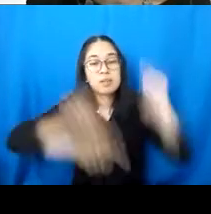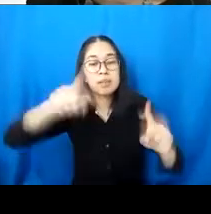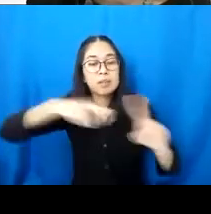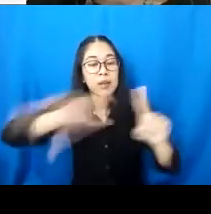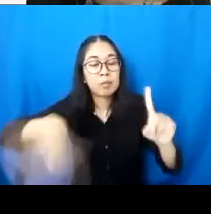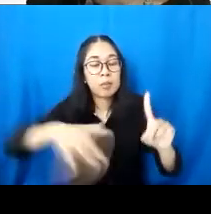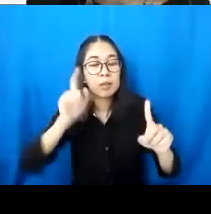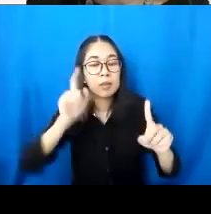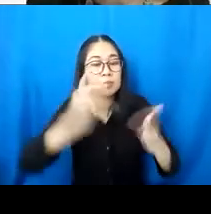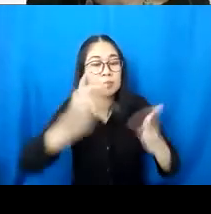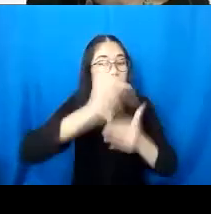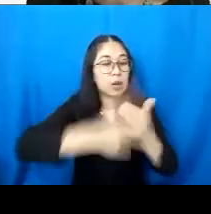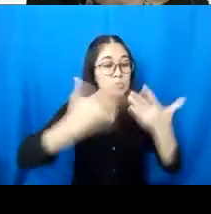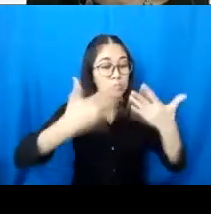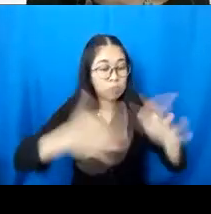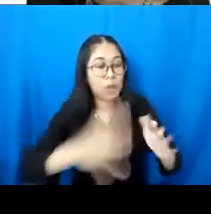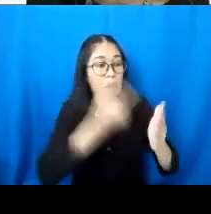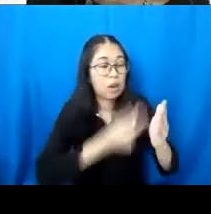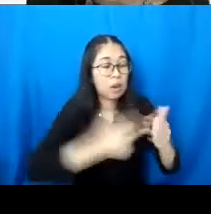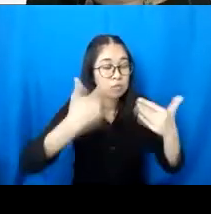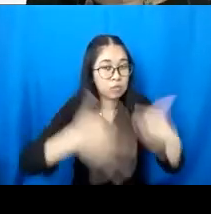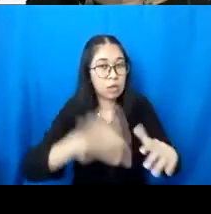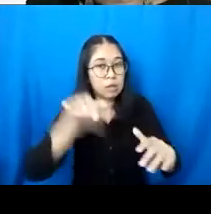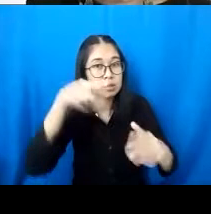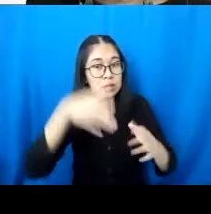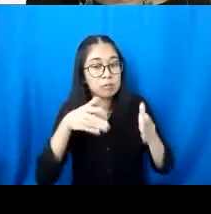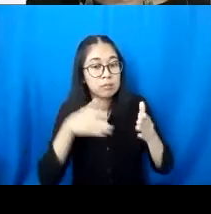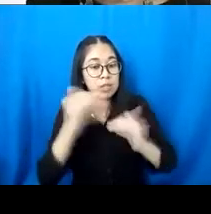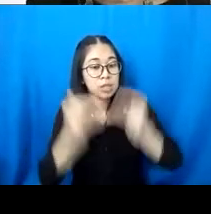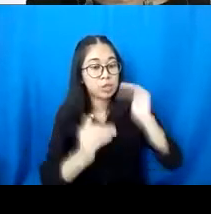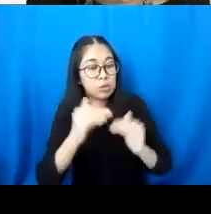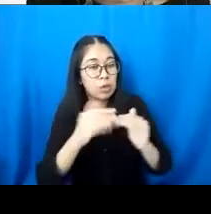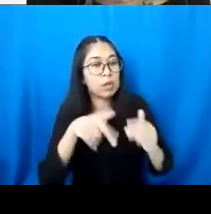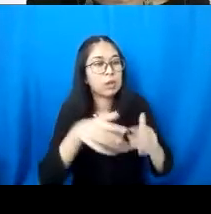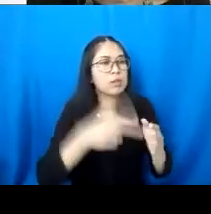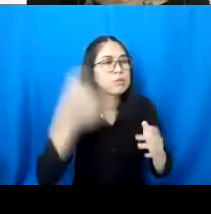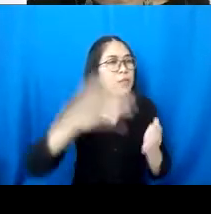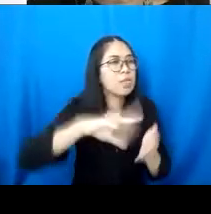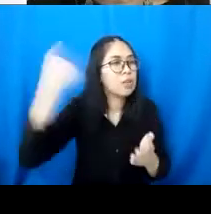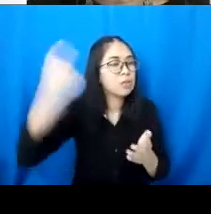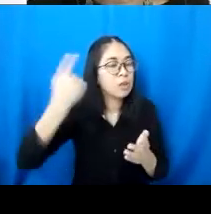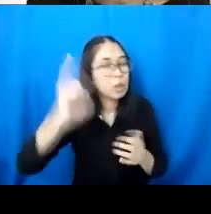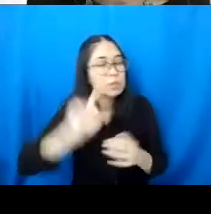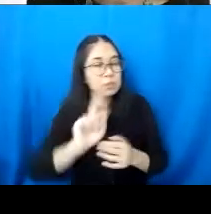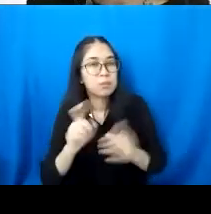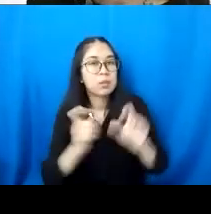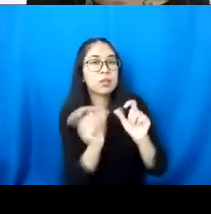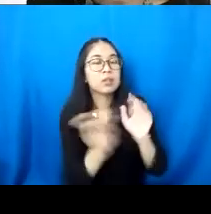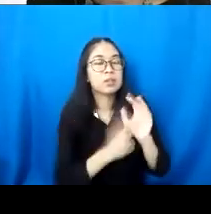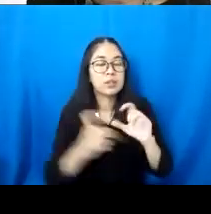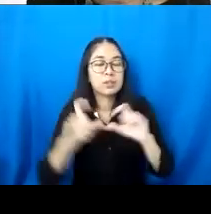dan menganggarkan sesuai dengan strategi nasional. Karena justru sifat dari Sanksi SE ini